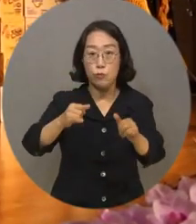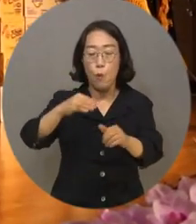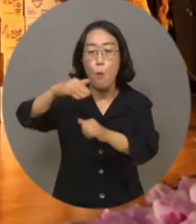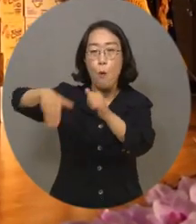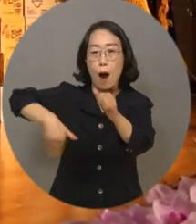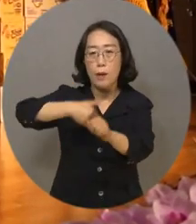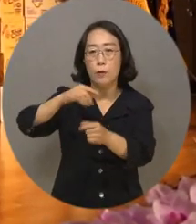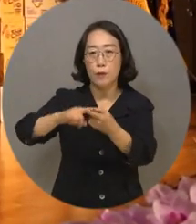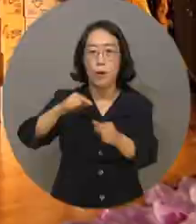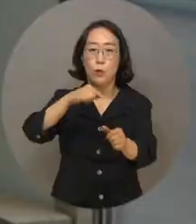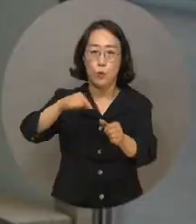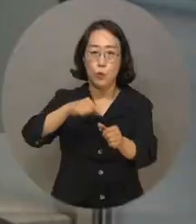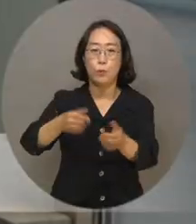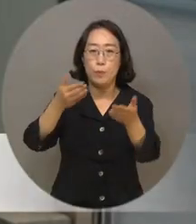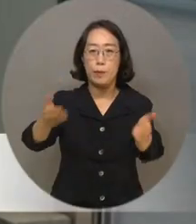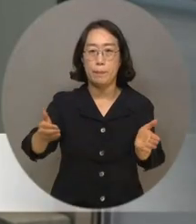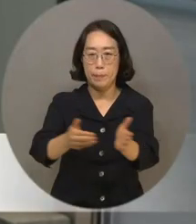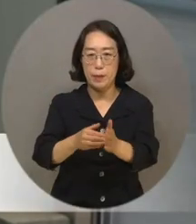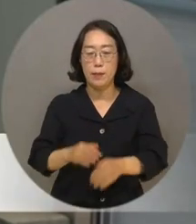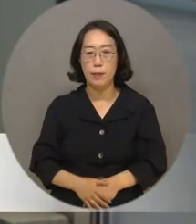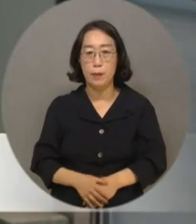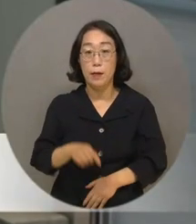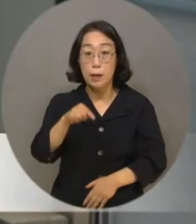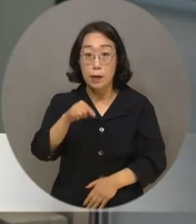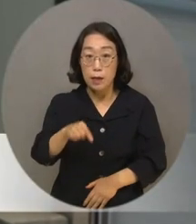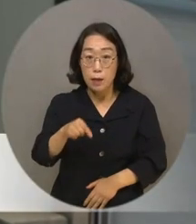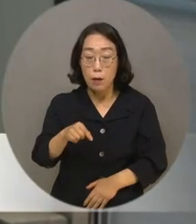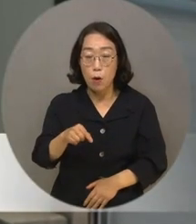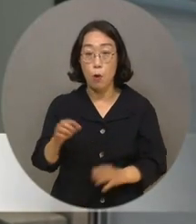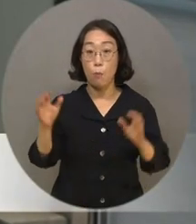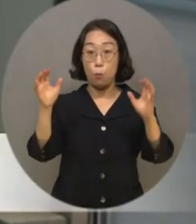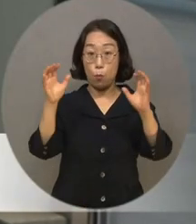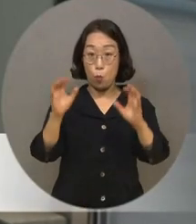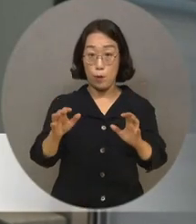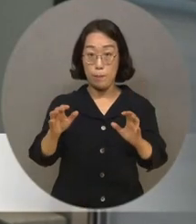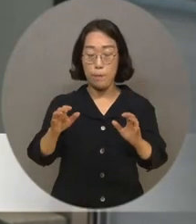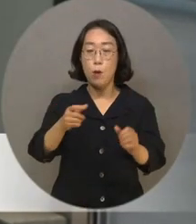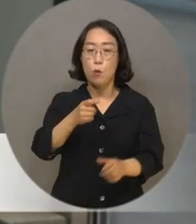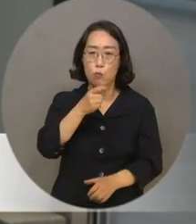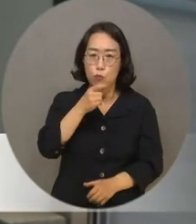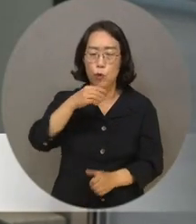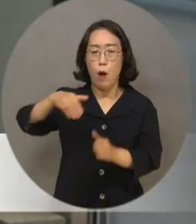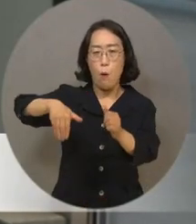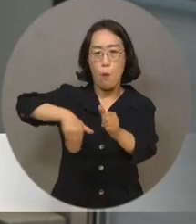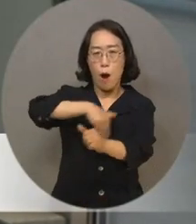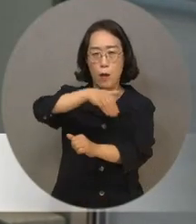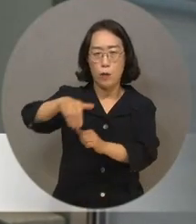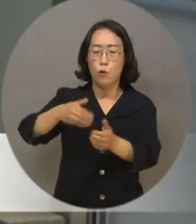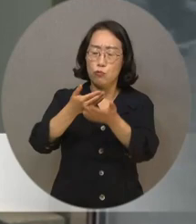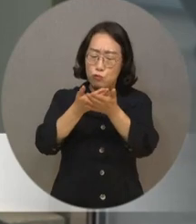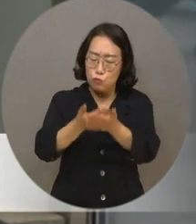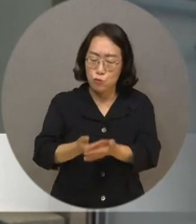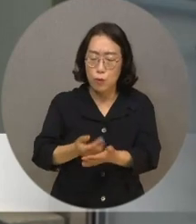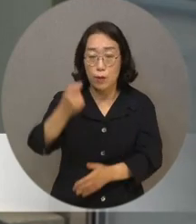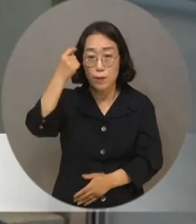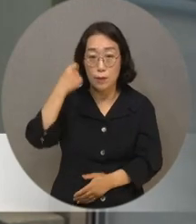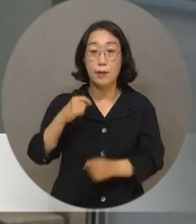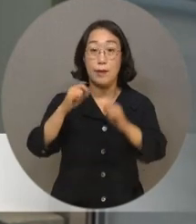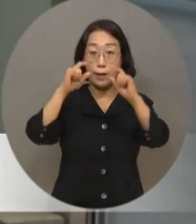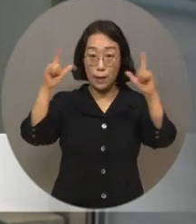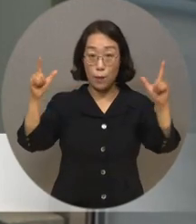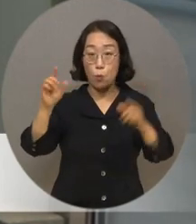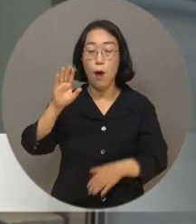함께했습니다. 이 행사를 통하여 물과 환경을 더 중요시하고 또